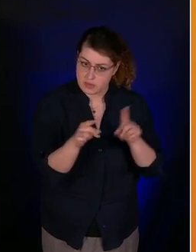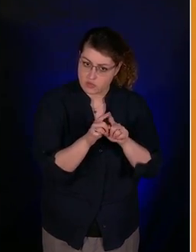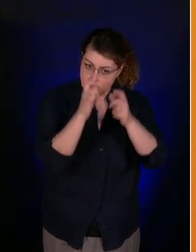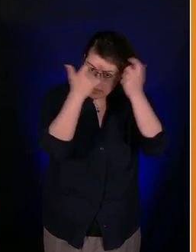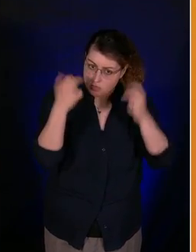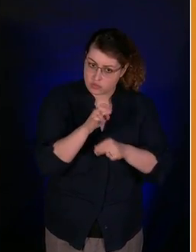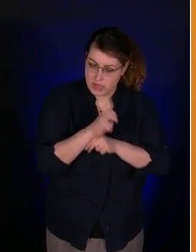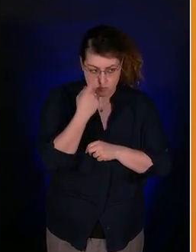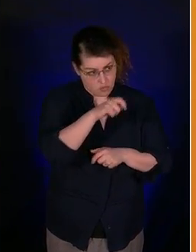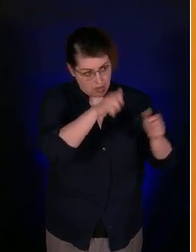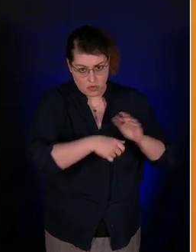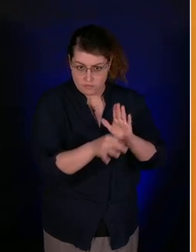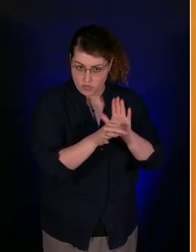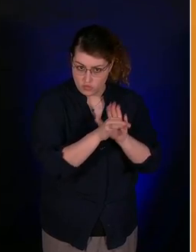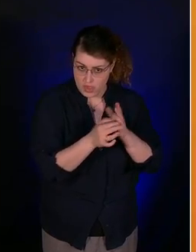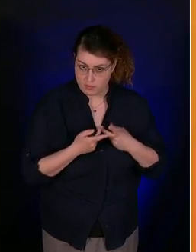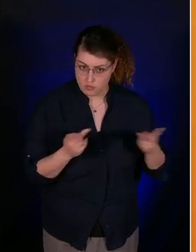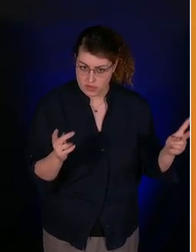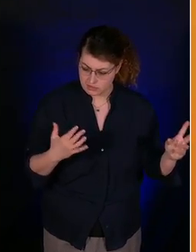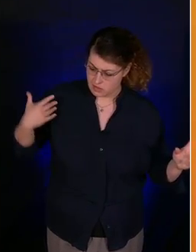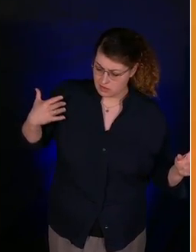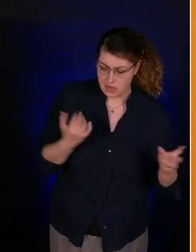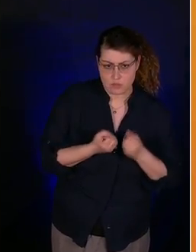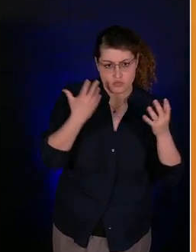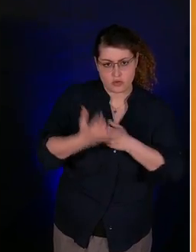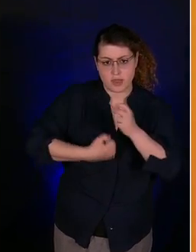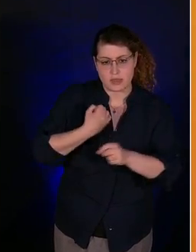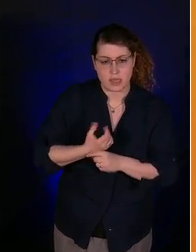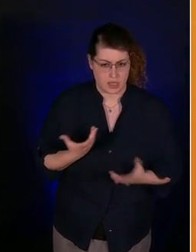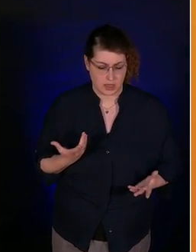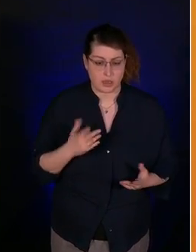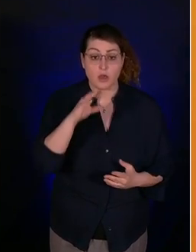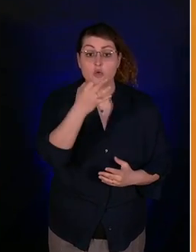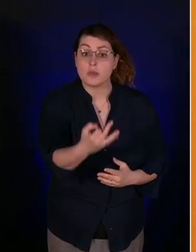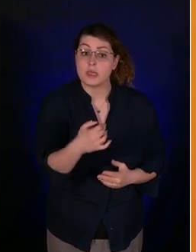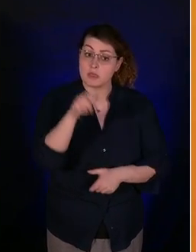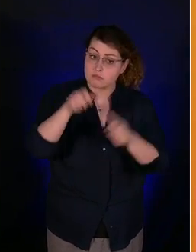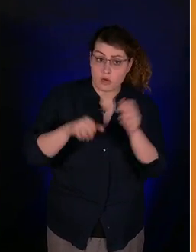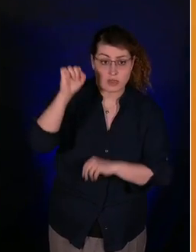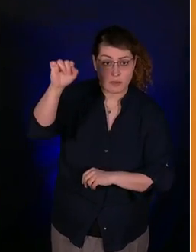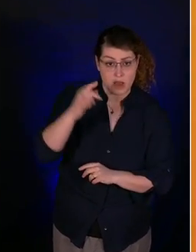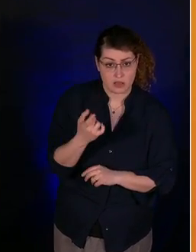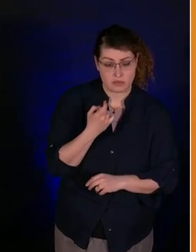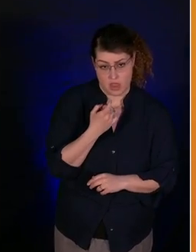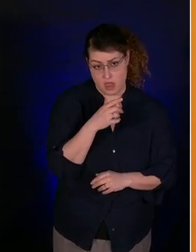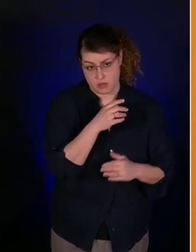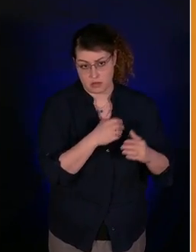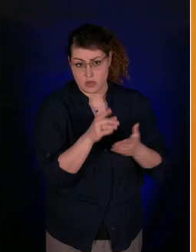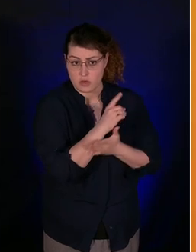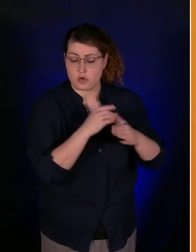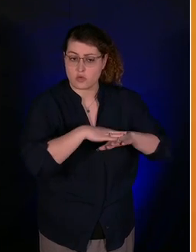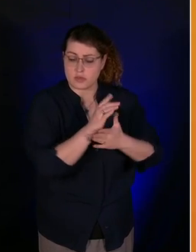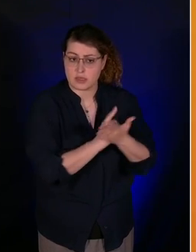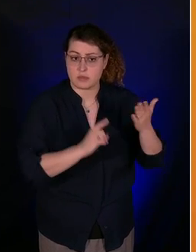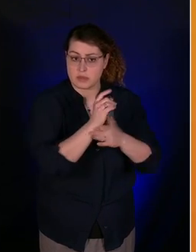statut des fonctionnaires attaqués depuis de nombreuses années. Alors oui, les camarades de la CGT du Conseil départemental de